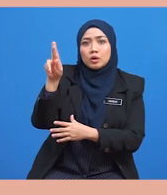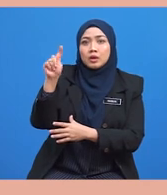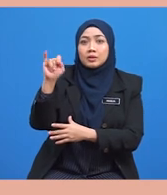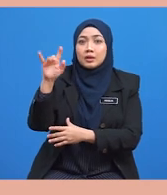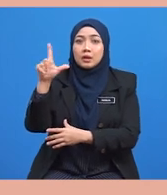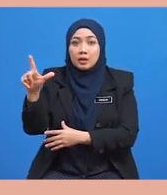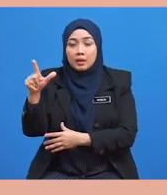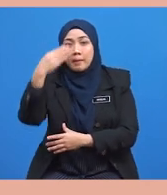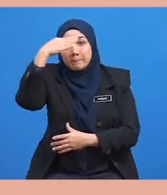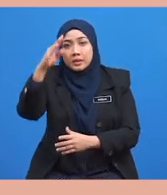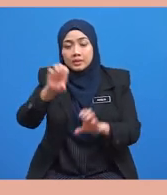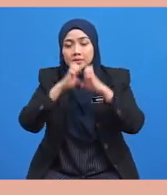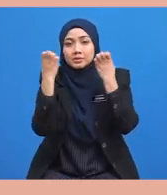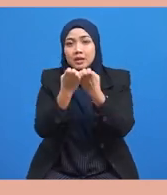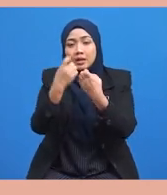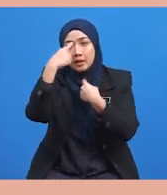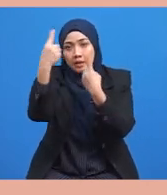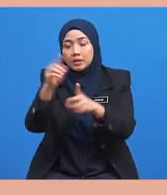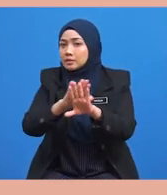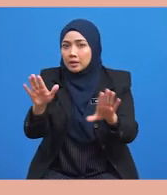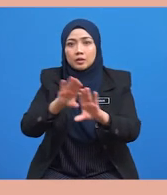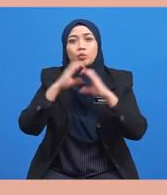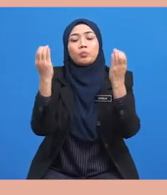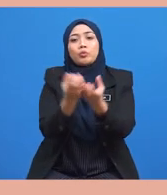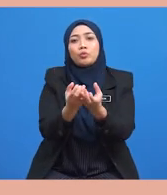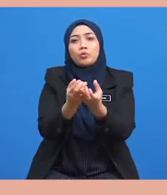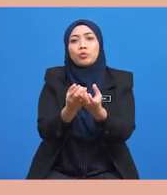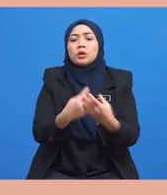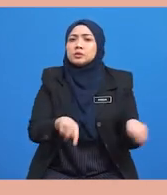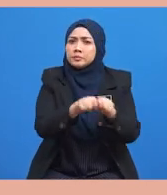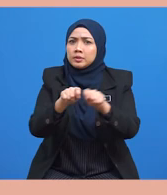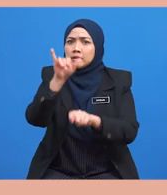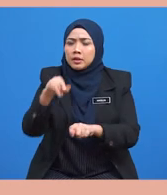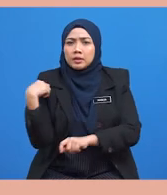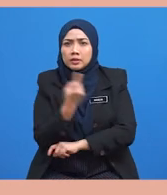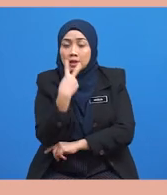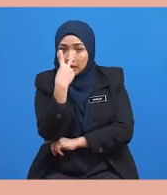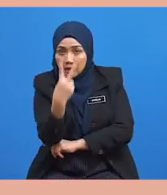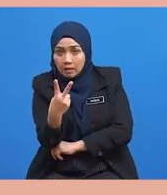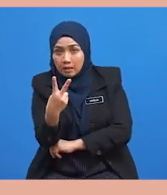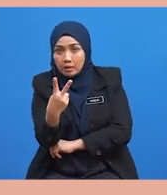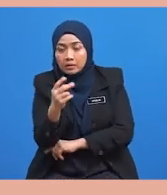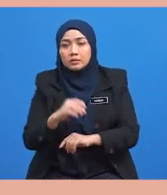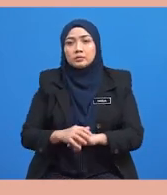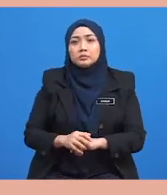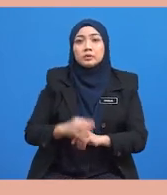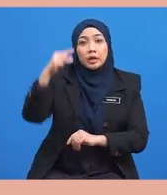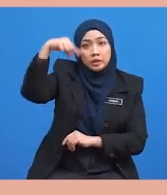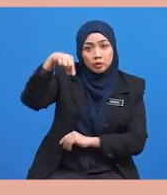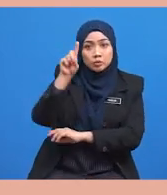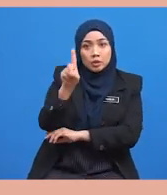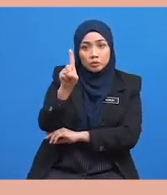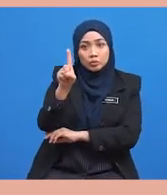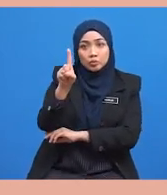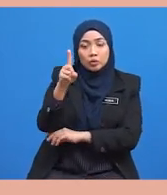tak terkumpul. Murid-murid, seperti yang kita lihat, kuartil pertama Q1